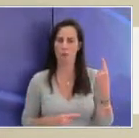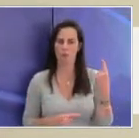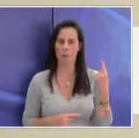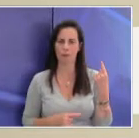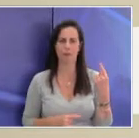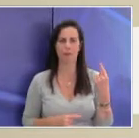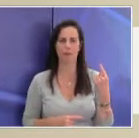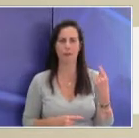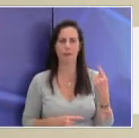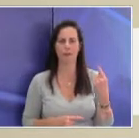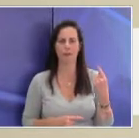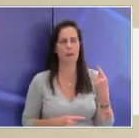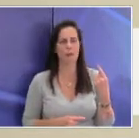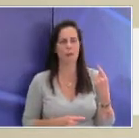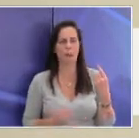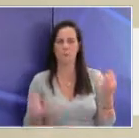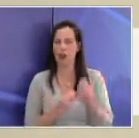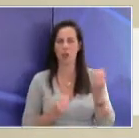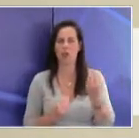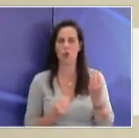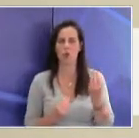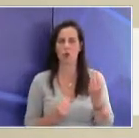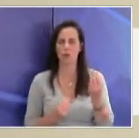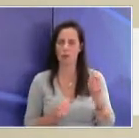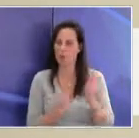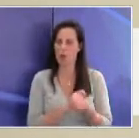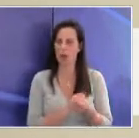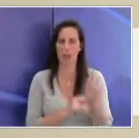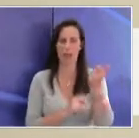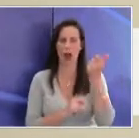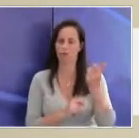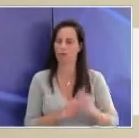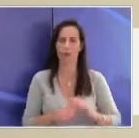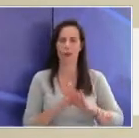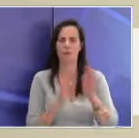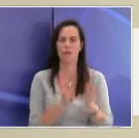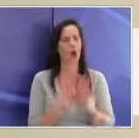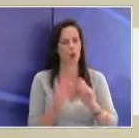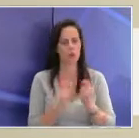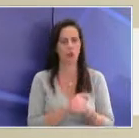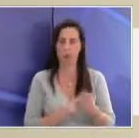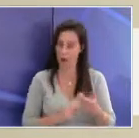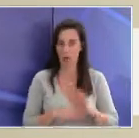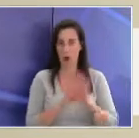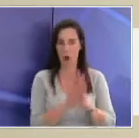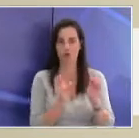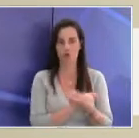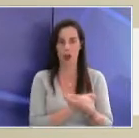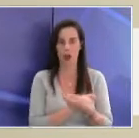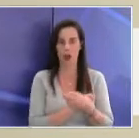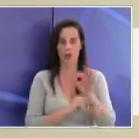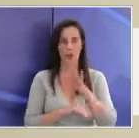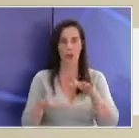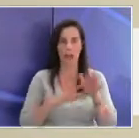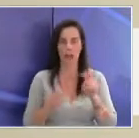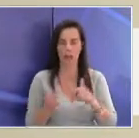איזה קלף אחד יוצא, והנה הרוח מעיפה את כל מגדל הקלפים, והעיפה את כל מגדל הקלפים של